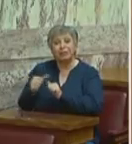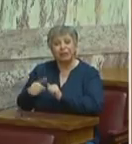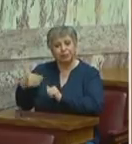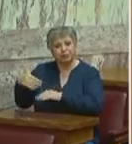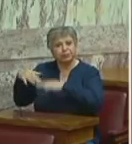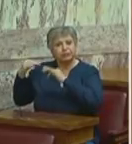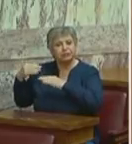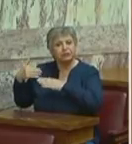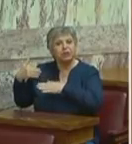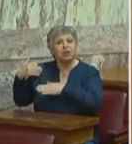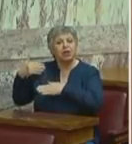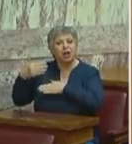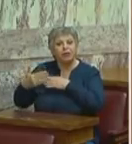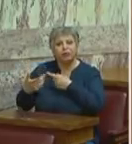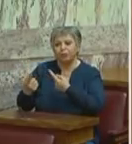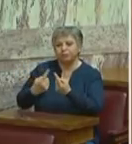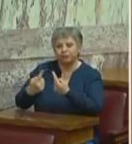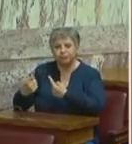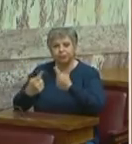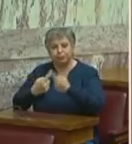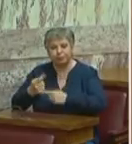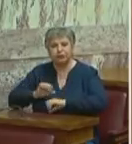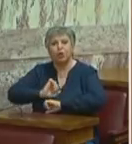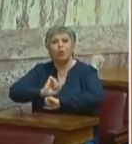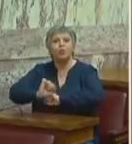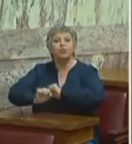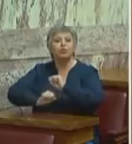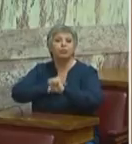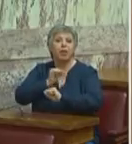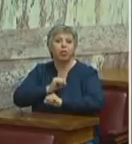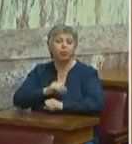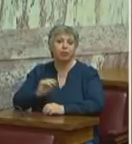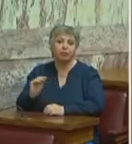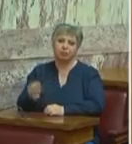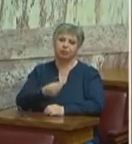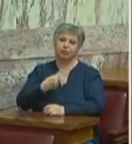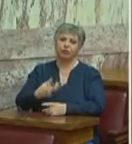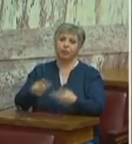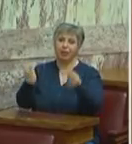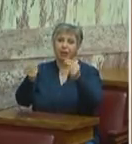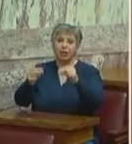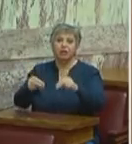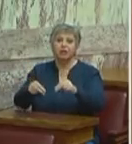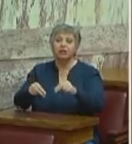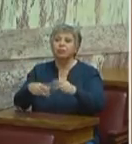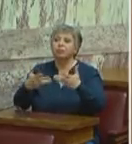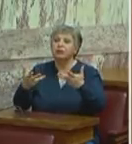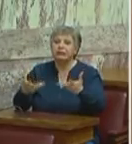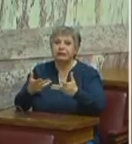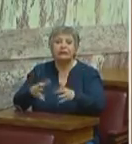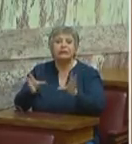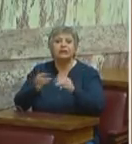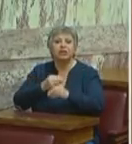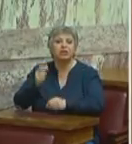αφορά την προσπάθειά μας να βρεθεί μια κοινά αποδεκτή ονομασία, που βεβαίως δεν μπορεί να είναι